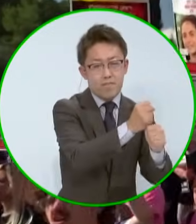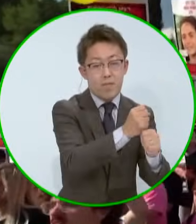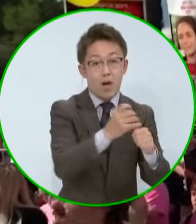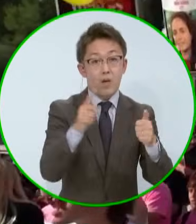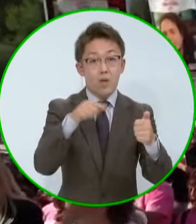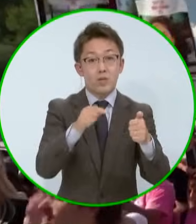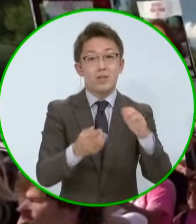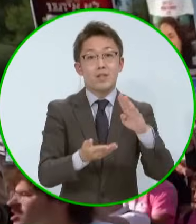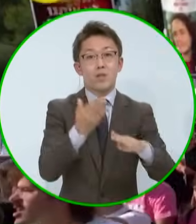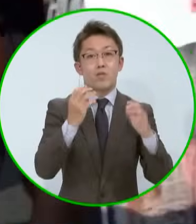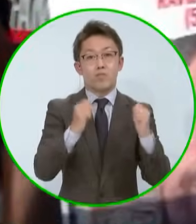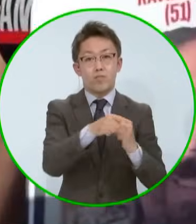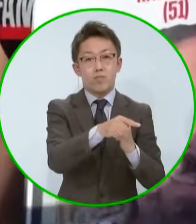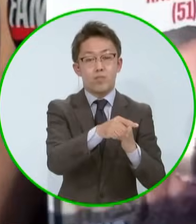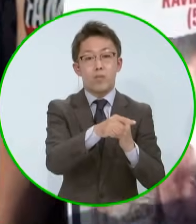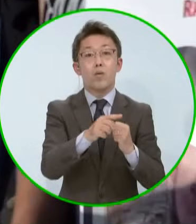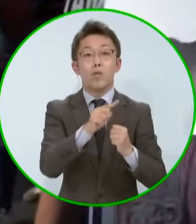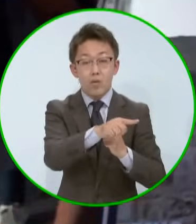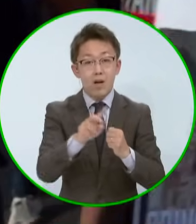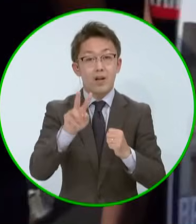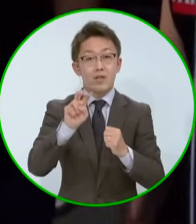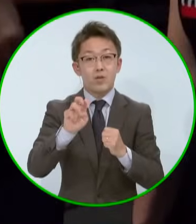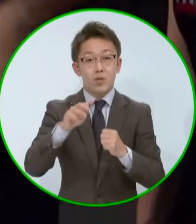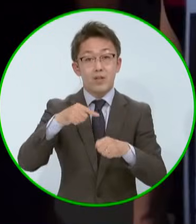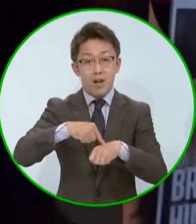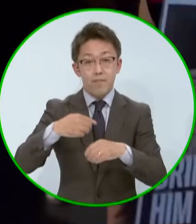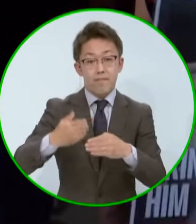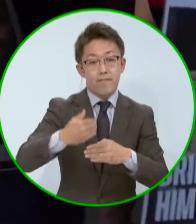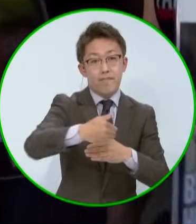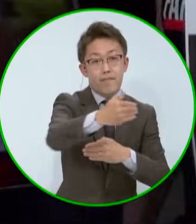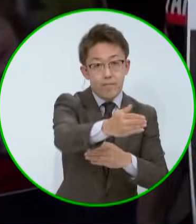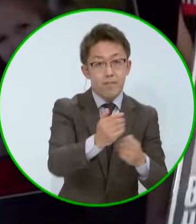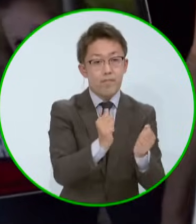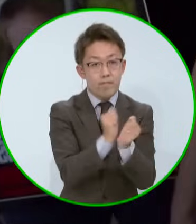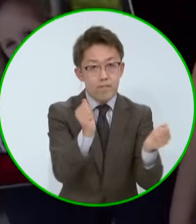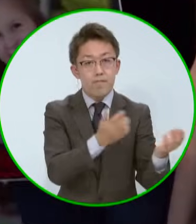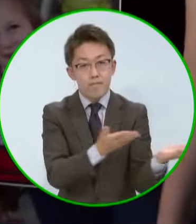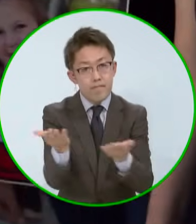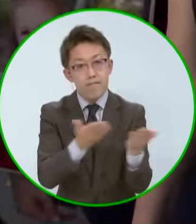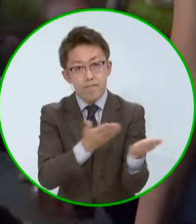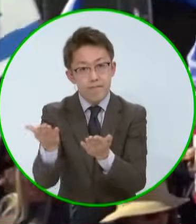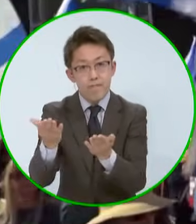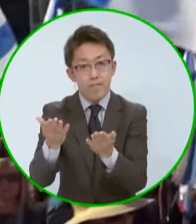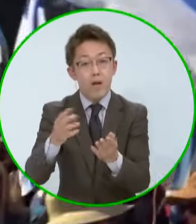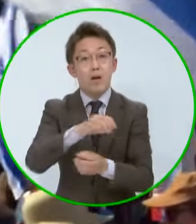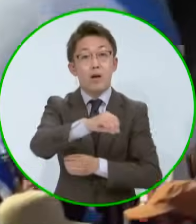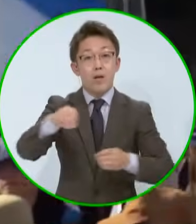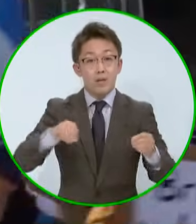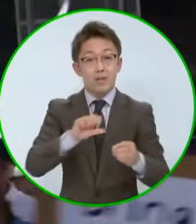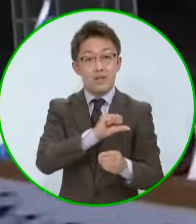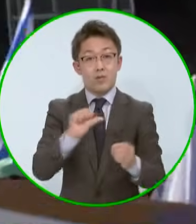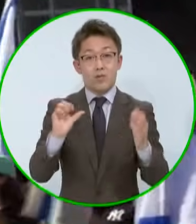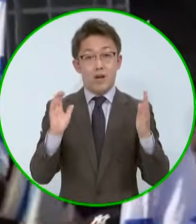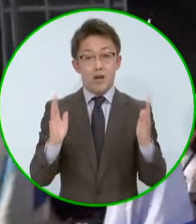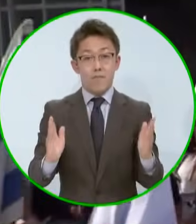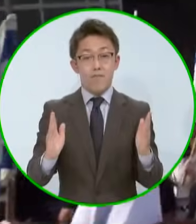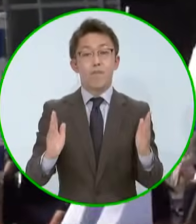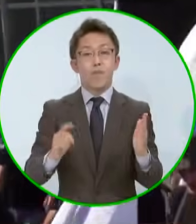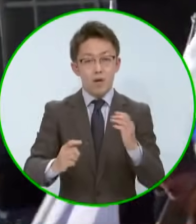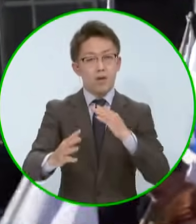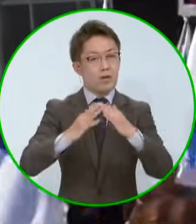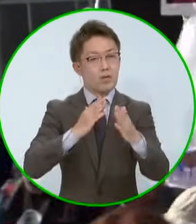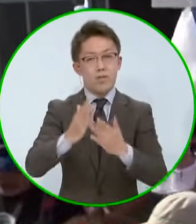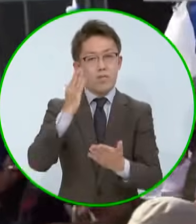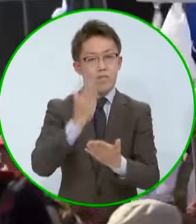を24時間ごとに順次解放することと引き換えに少なくとも日間は控えることを